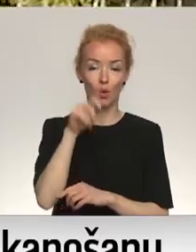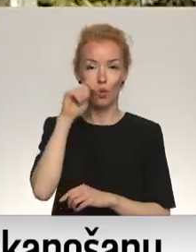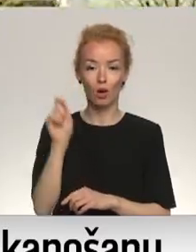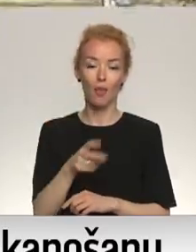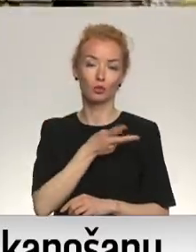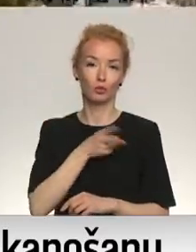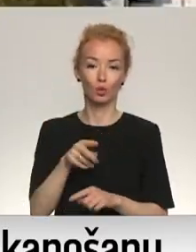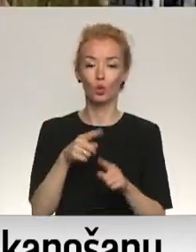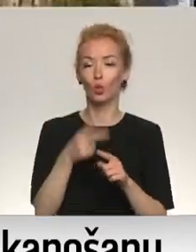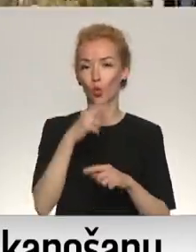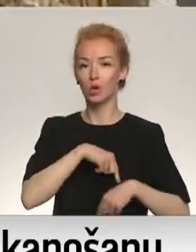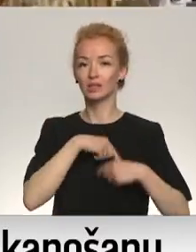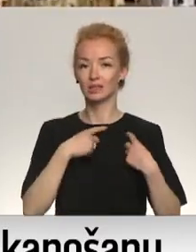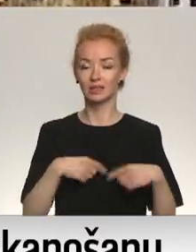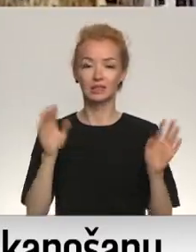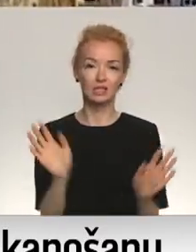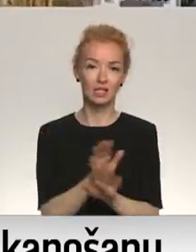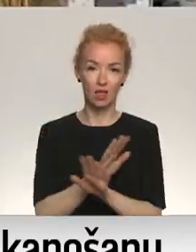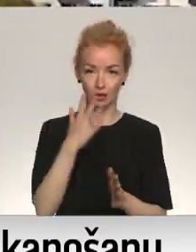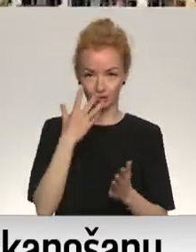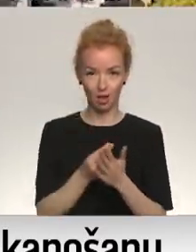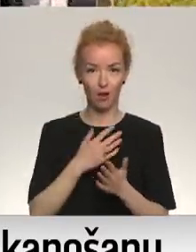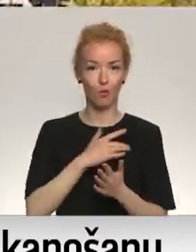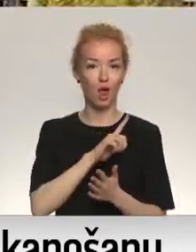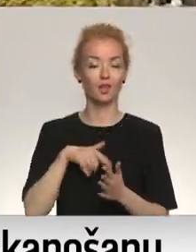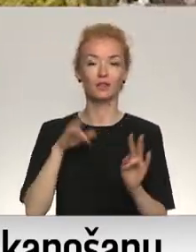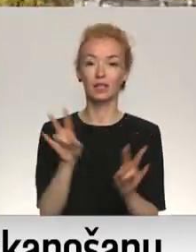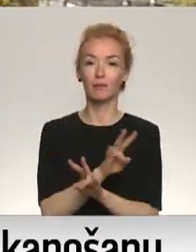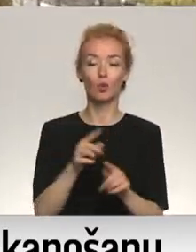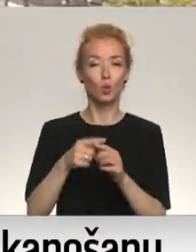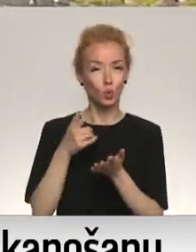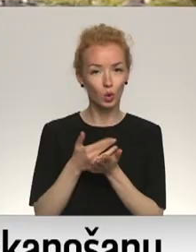no sirds dziedāt himnu, kas skan brīvā Latvijā. Un neatmest